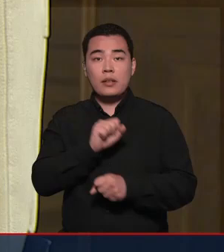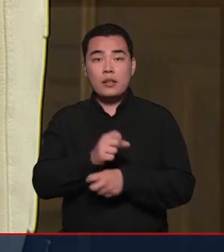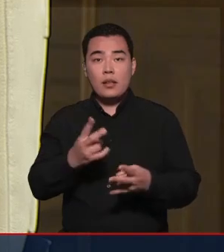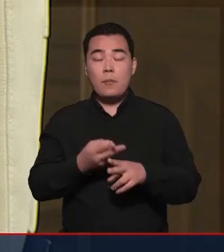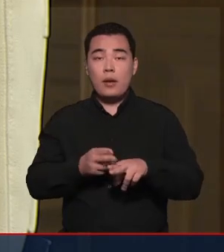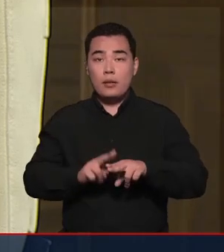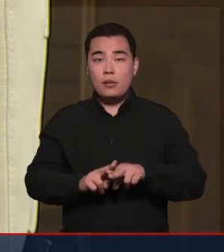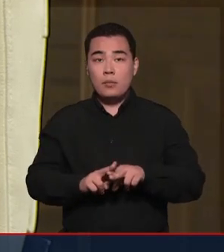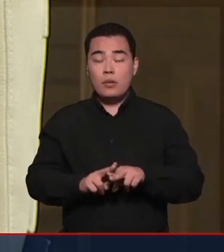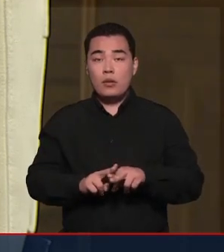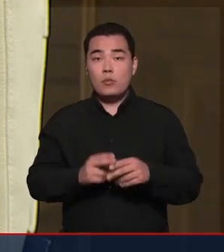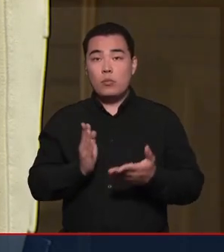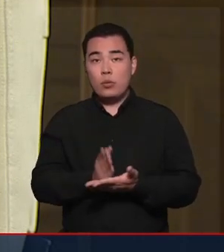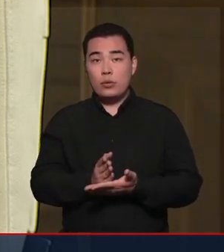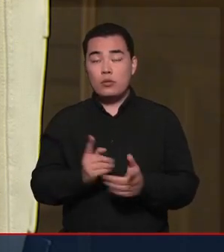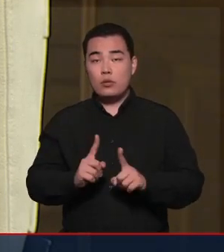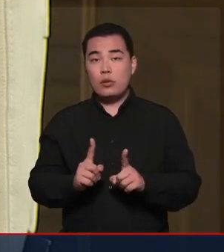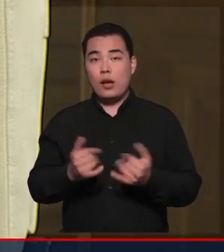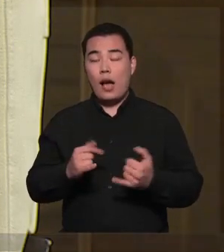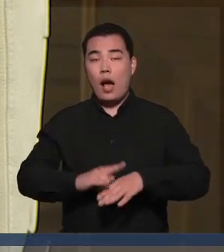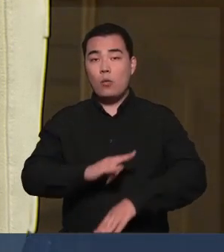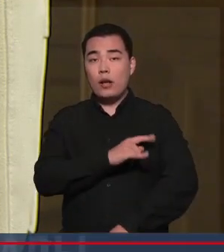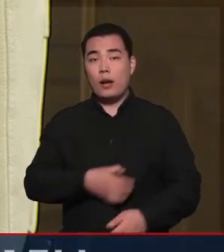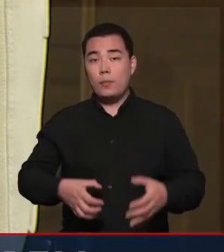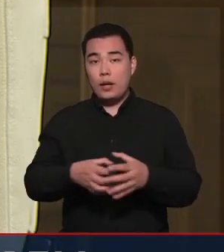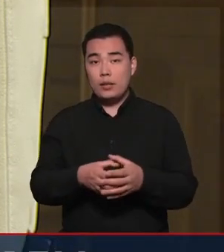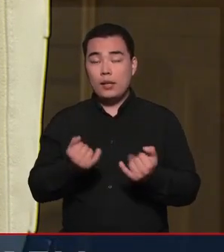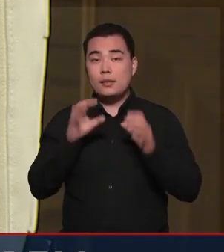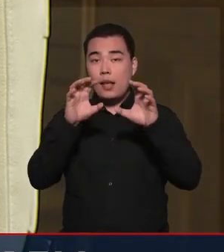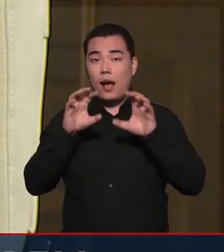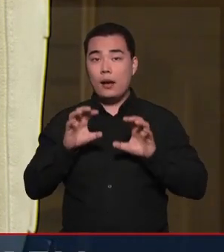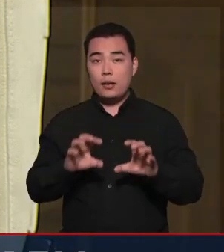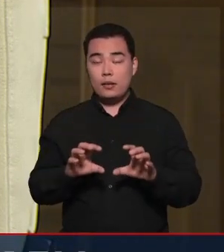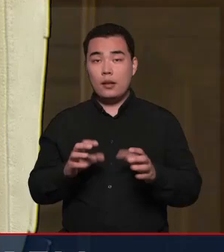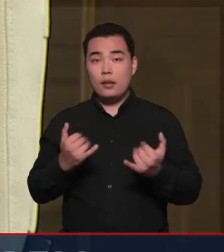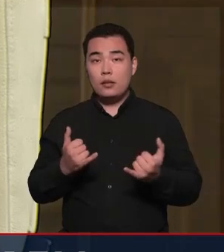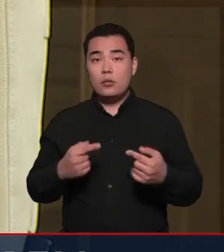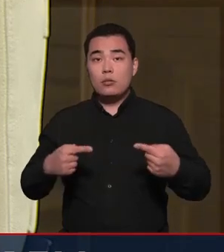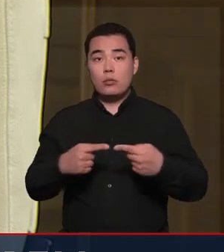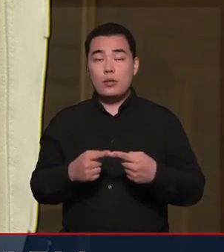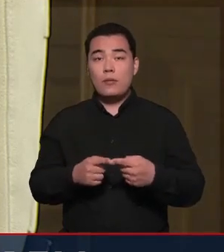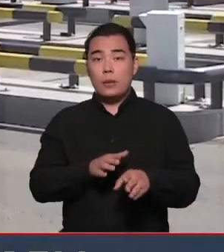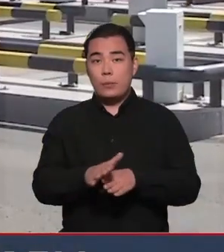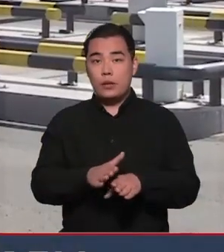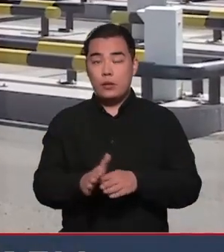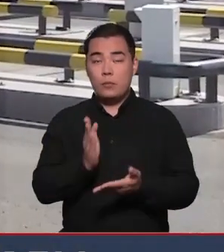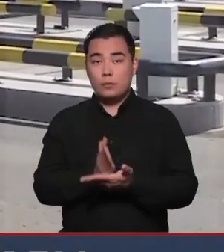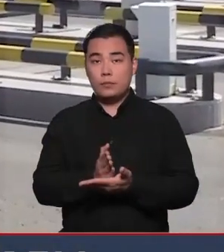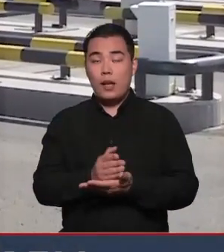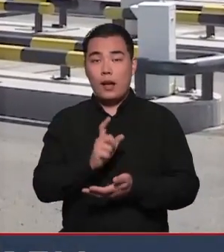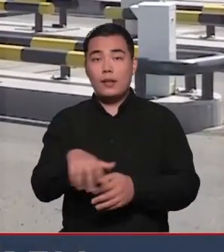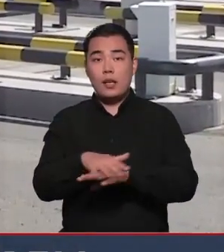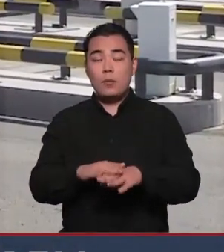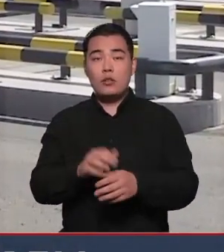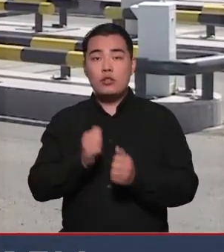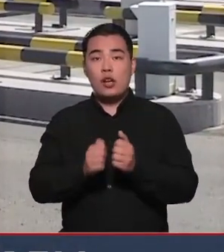солай ғана біз мынау әуе компанияларды заңды орындатқызамыз. Азаматтар